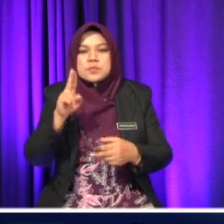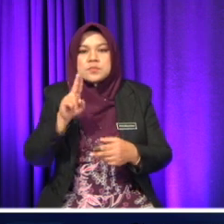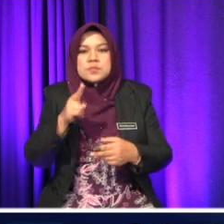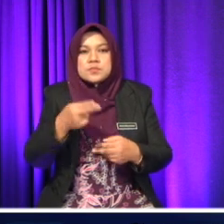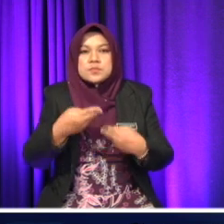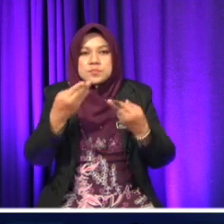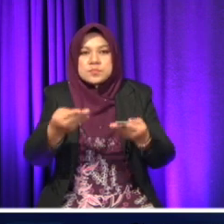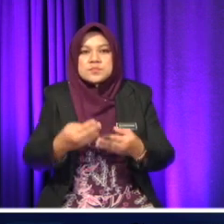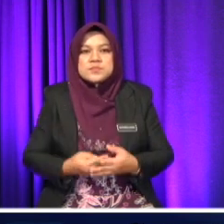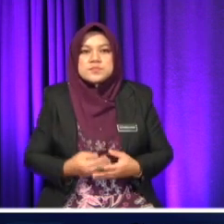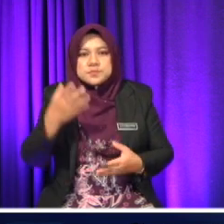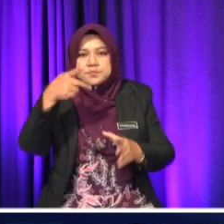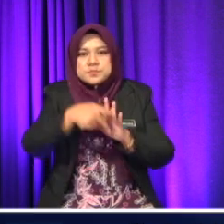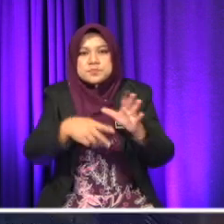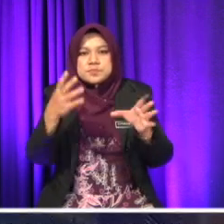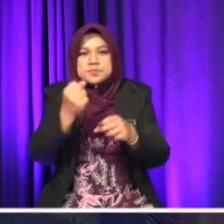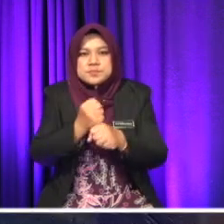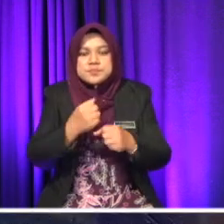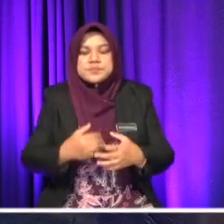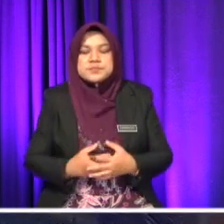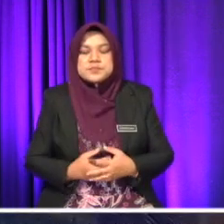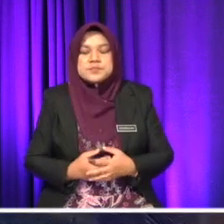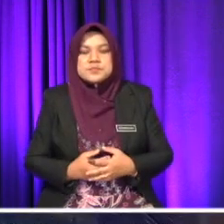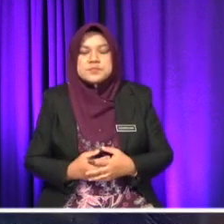hmm sesuai untuk